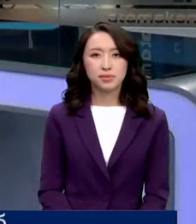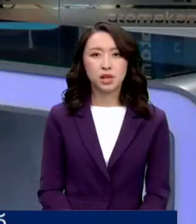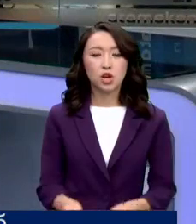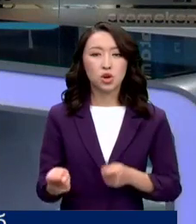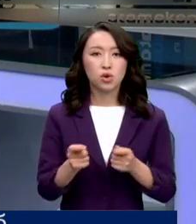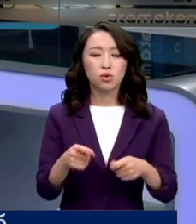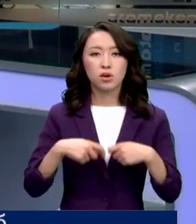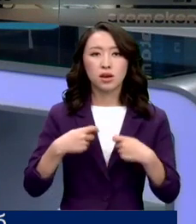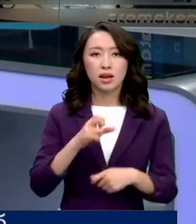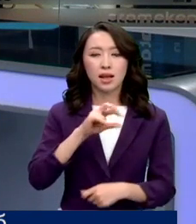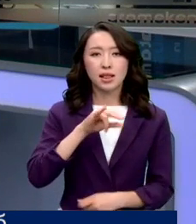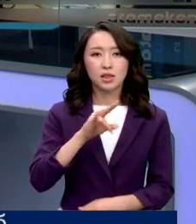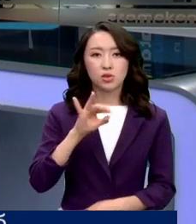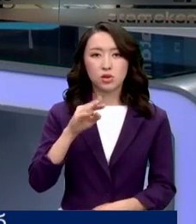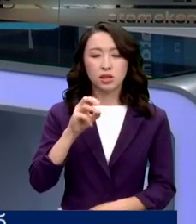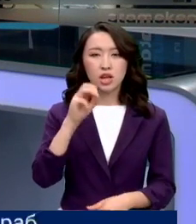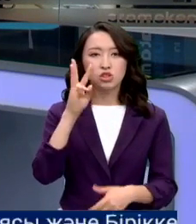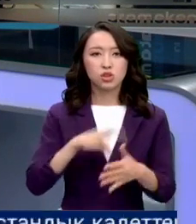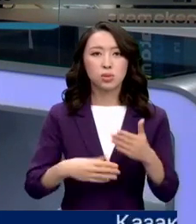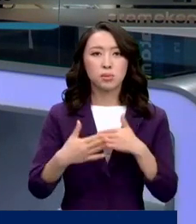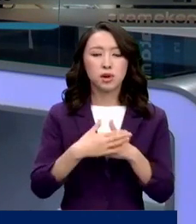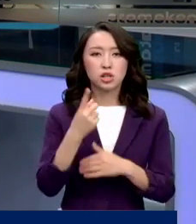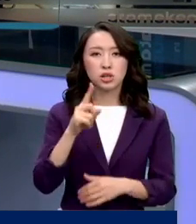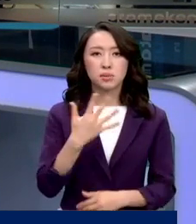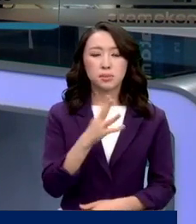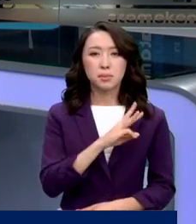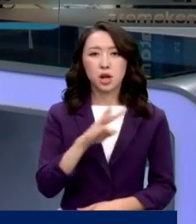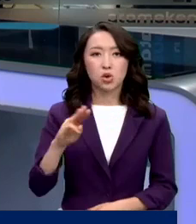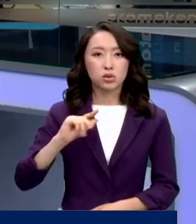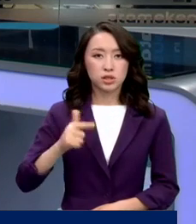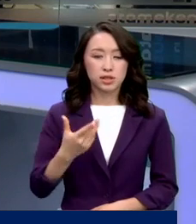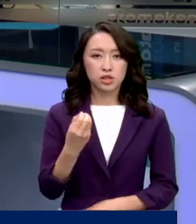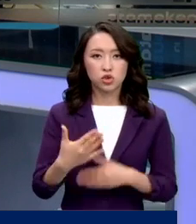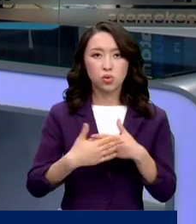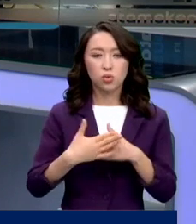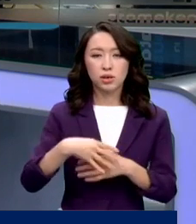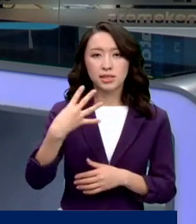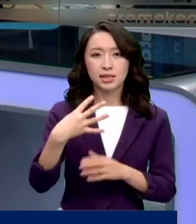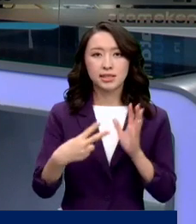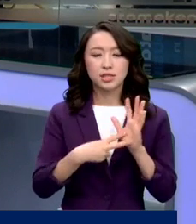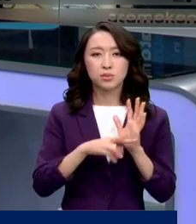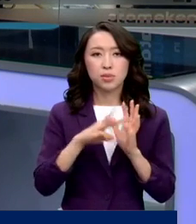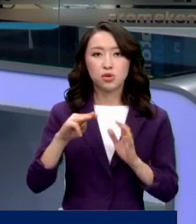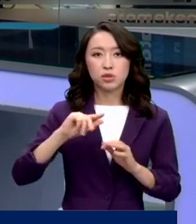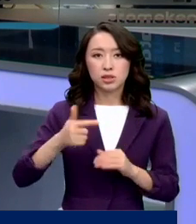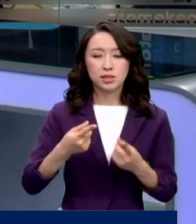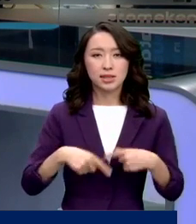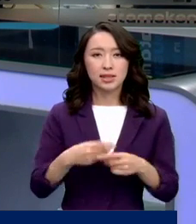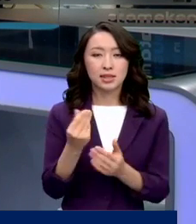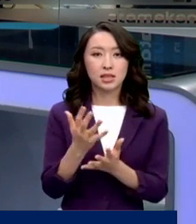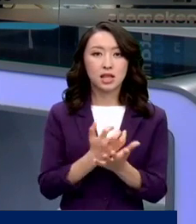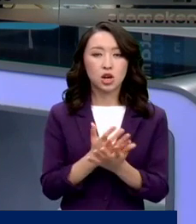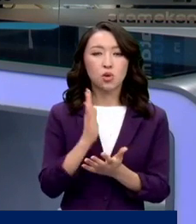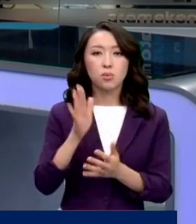Руководство рынка «Алтын-Орда» оштрафовано на почти 1,5 миллиона тенге. Еще около 47 миллионов тенге монопольного дохода